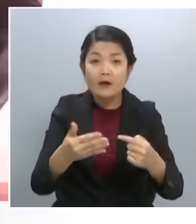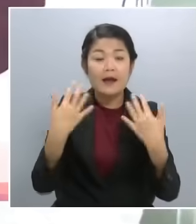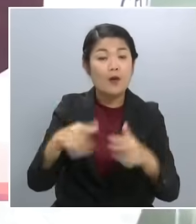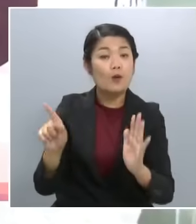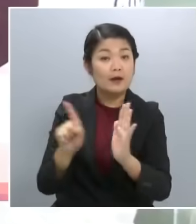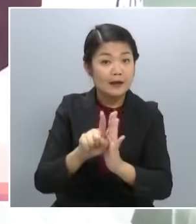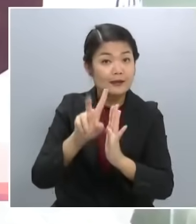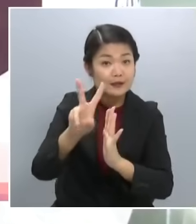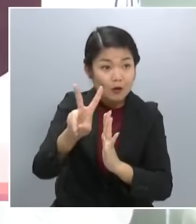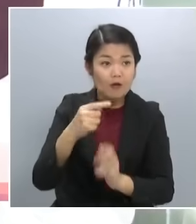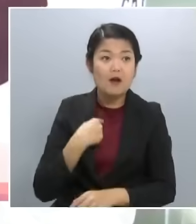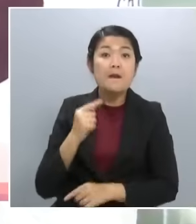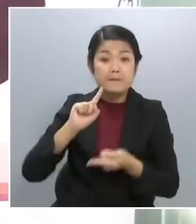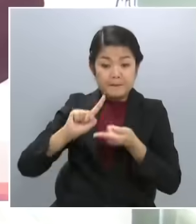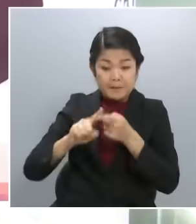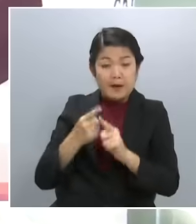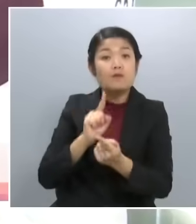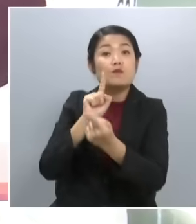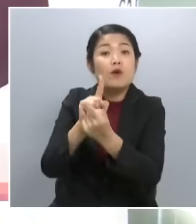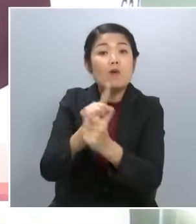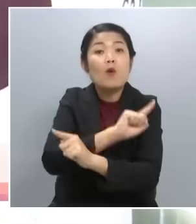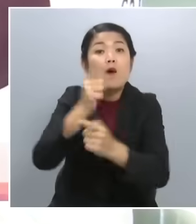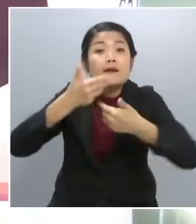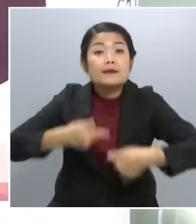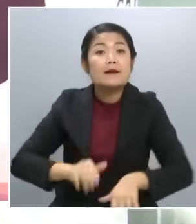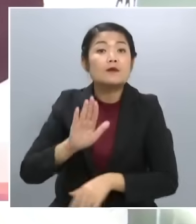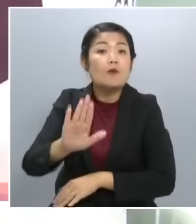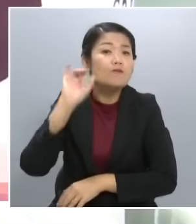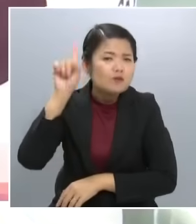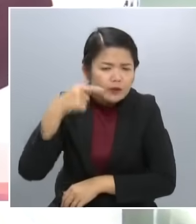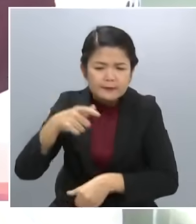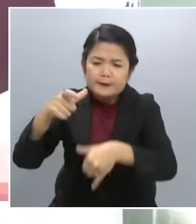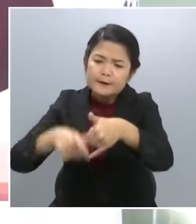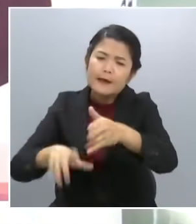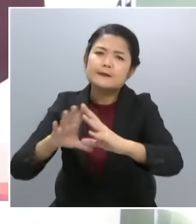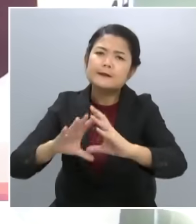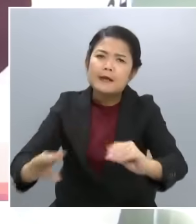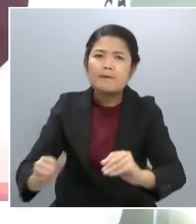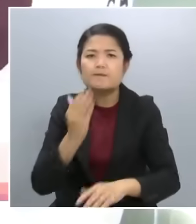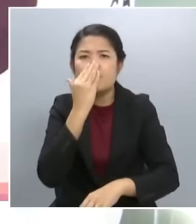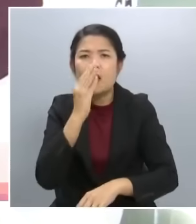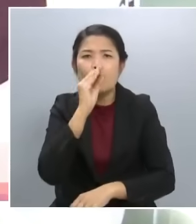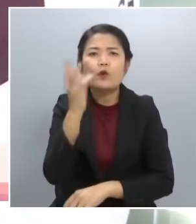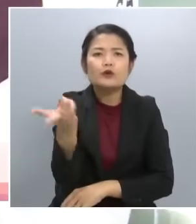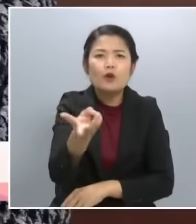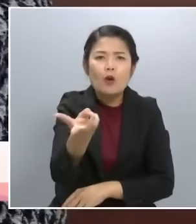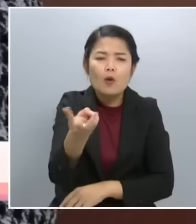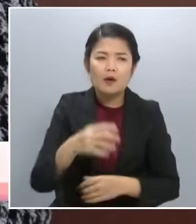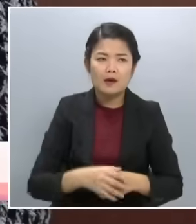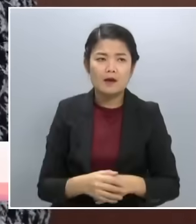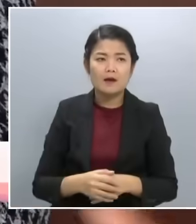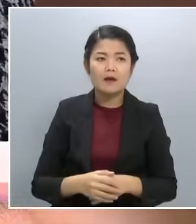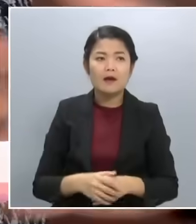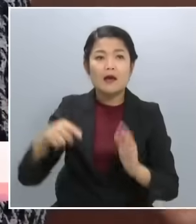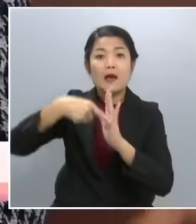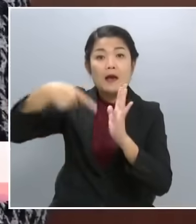ที่เดินไปเจอก็คืองานวันเกิดของแพรวก็จะดูนิ่งๆไม่ค่อยพูดอีกแต่แพรวเนี่ยก็จะพูดเรื่องเดิม